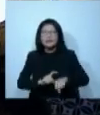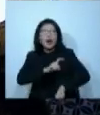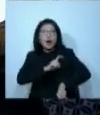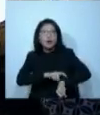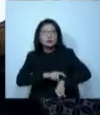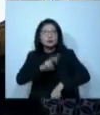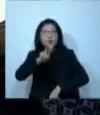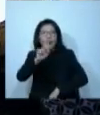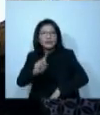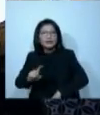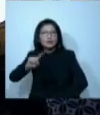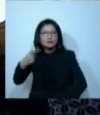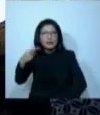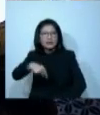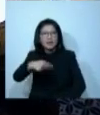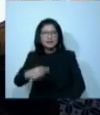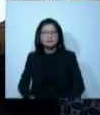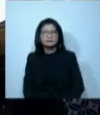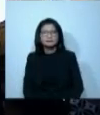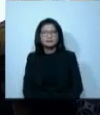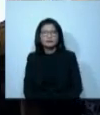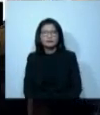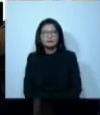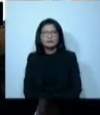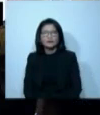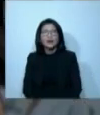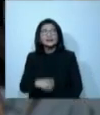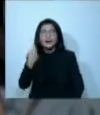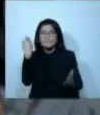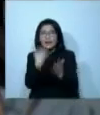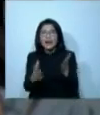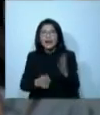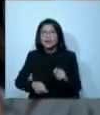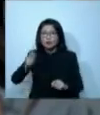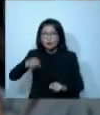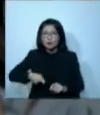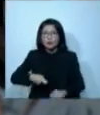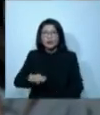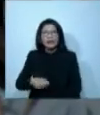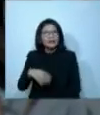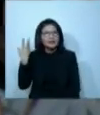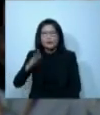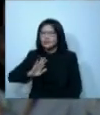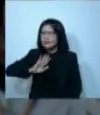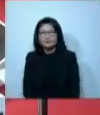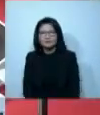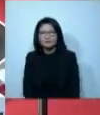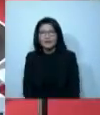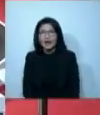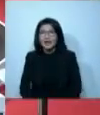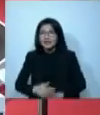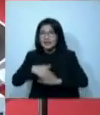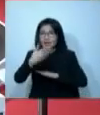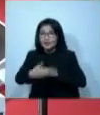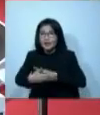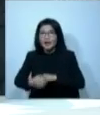di publik. Karena tadi masyarakat itu hidupnya sudah susah, sudah menderita gitu. Maka ketika